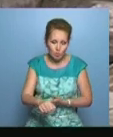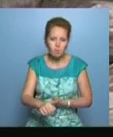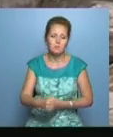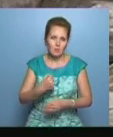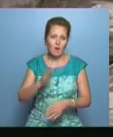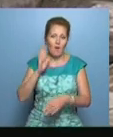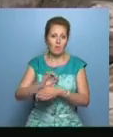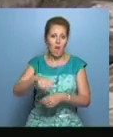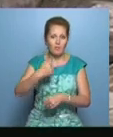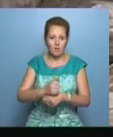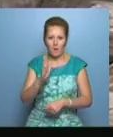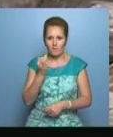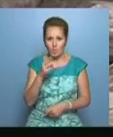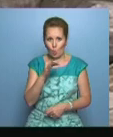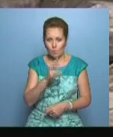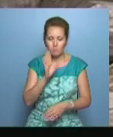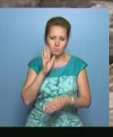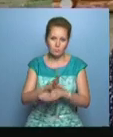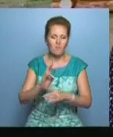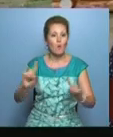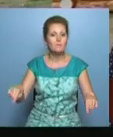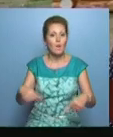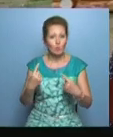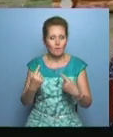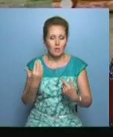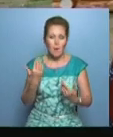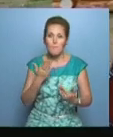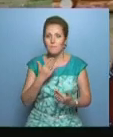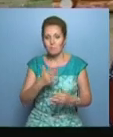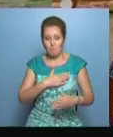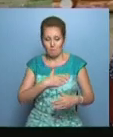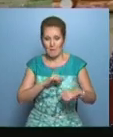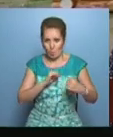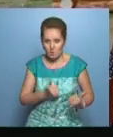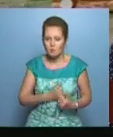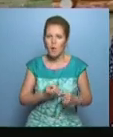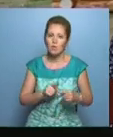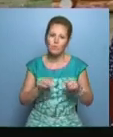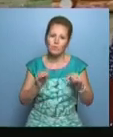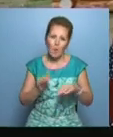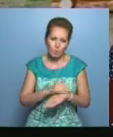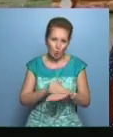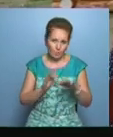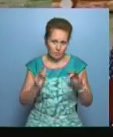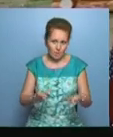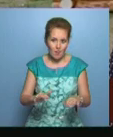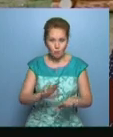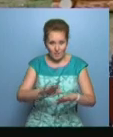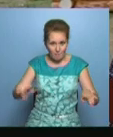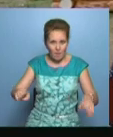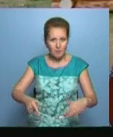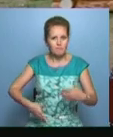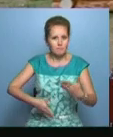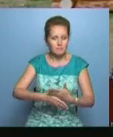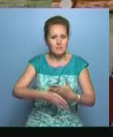восстановить. Сейчас здесь работают волонтеры. Милосердие – это и есть добро на деле. То, что они делают, они знают, что они делают